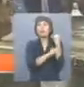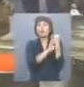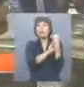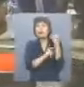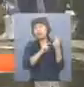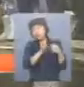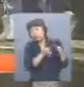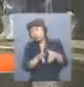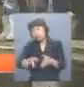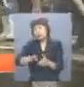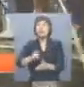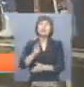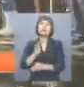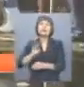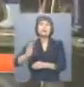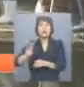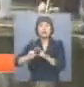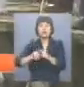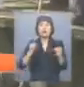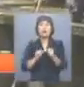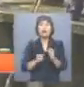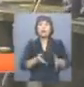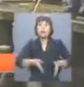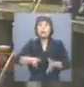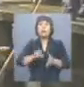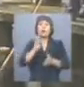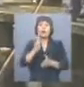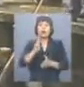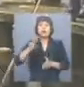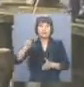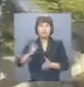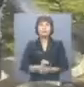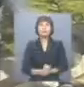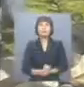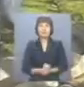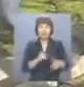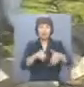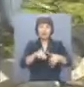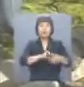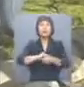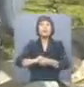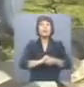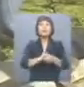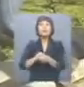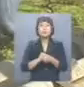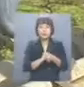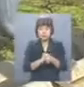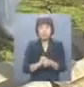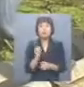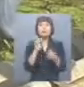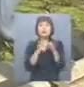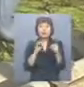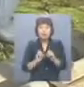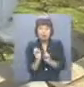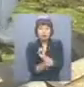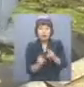องราชมนตรีชาวบ้านที่มาช่วยเก็บขยะในคูคลองบอกว่าเป็นการร่วมมือกันของคนในชุมชนเพื่อไม่ให้ขยะนั้นกีด